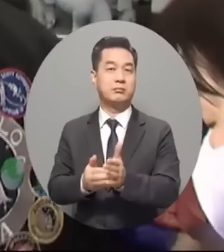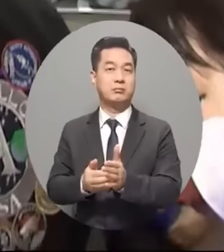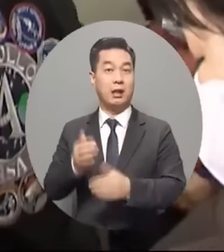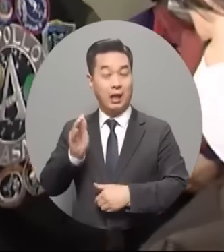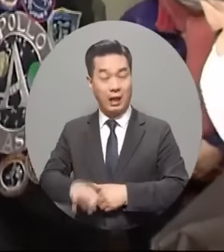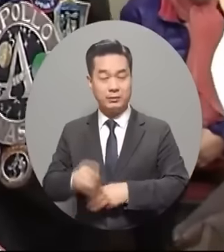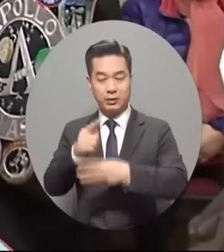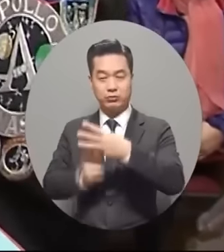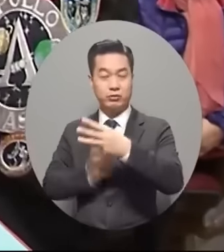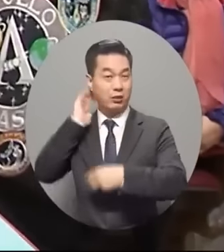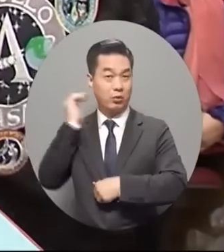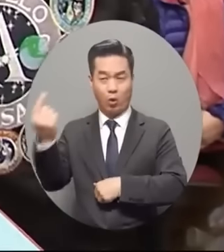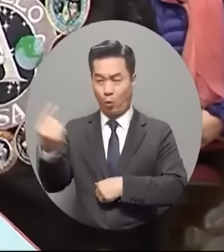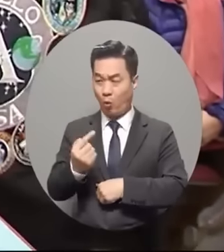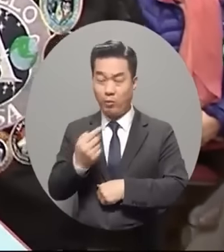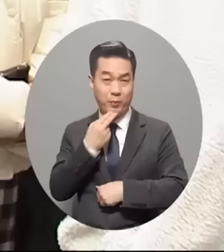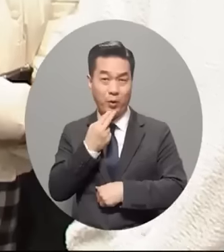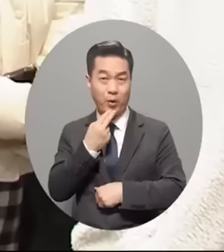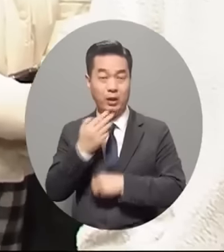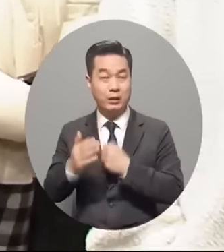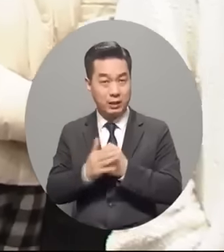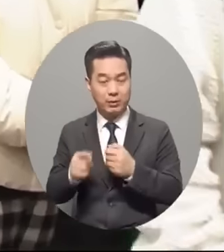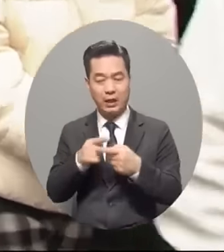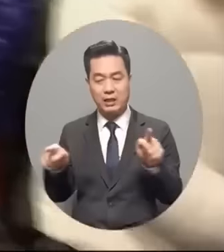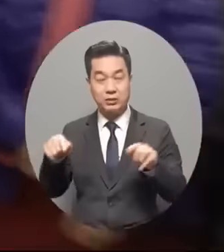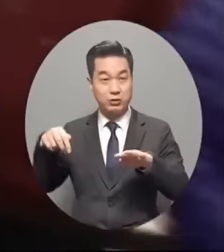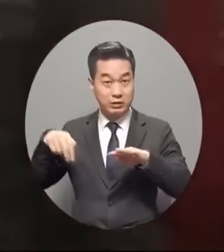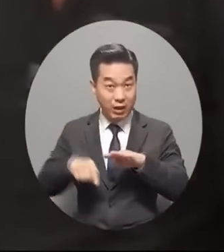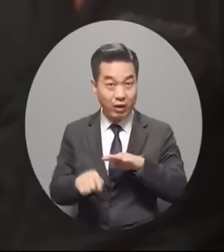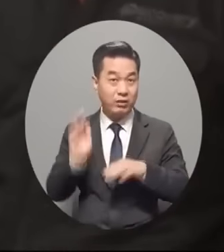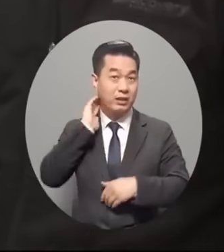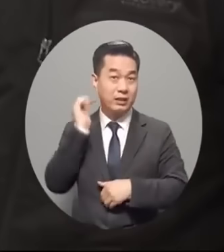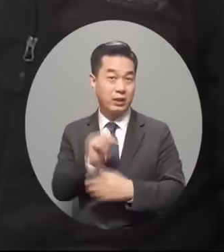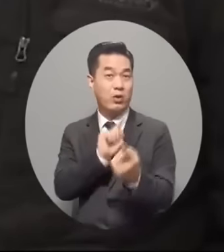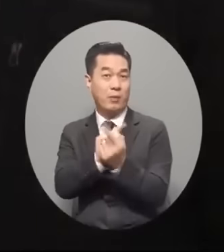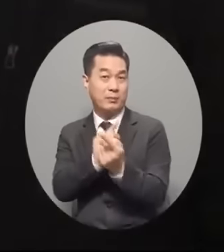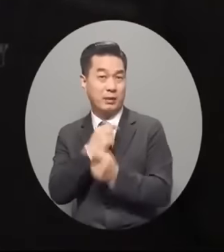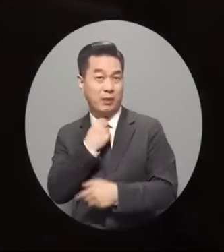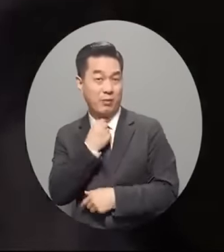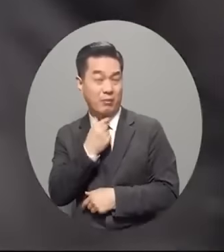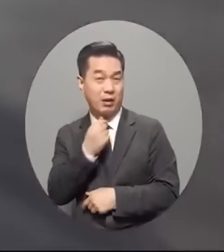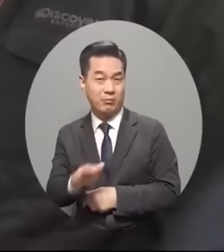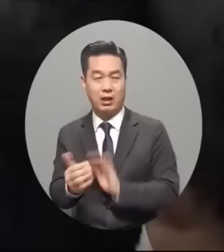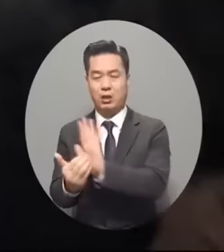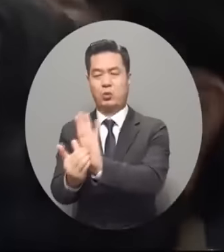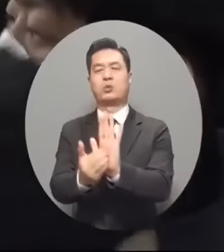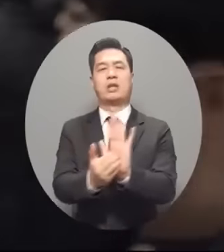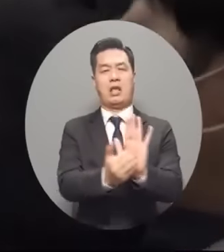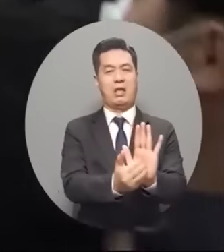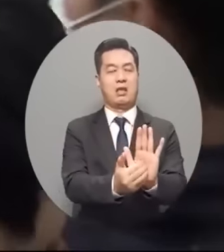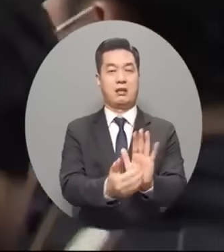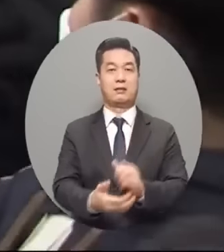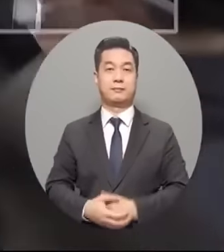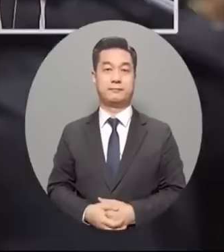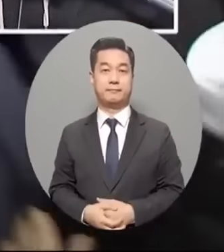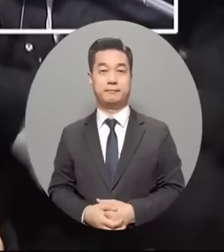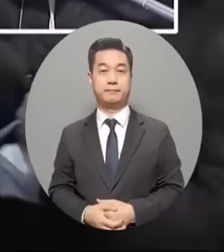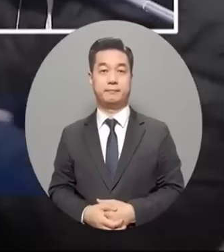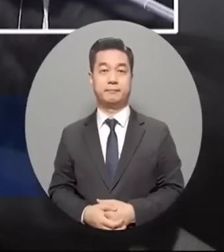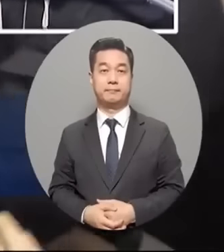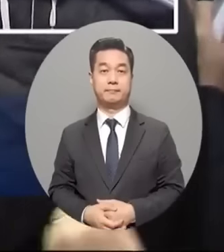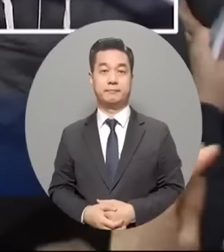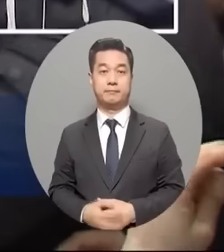윤 대통령이 오지 않자 상인들은 1층으로 내려가서 대통령을 만나겠다고 했지만 통제에 막혔다고 합니다.